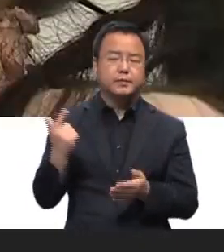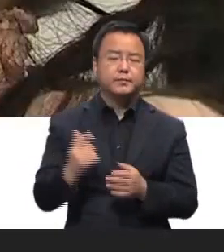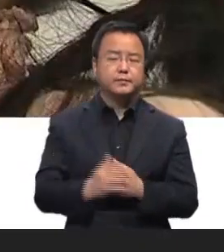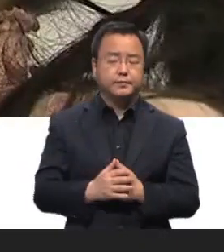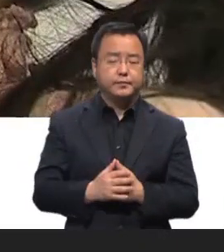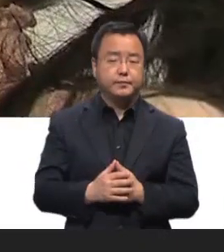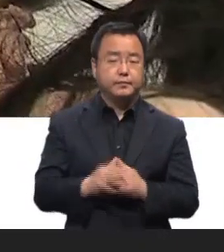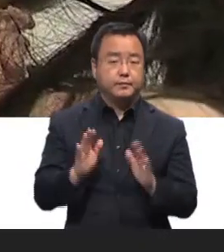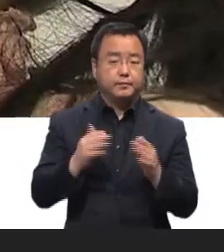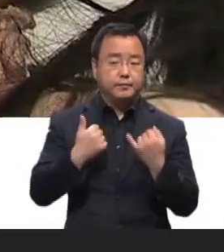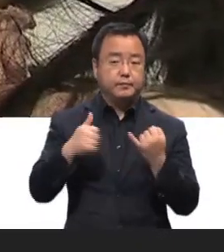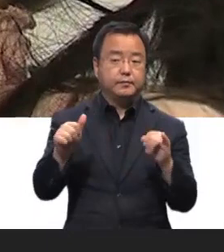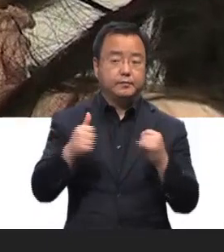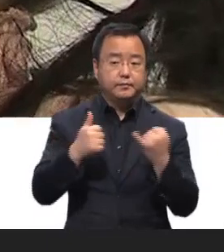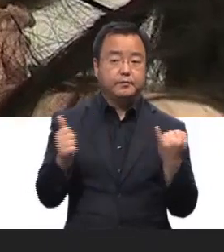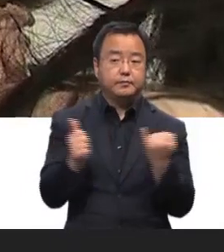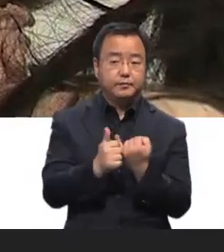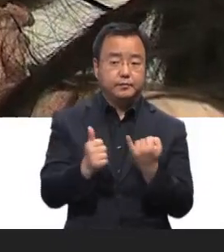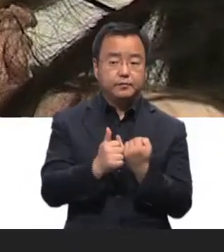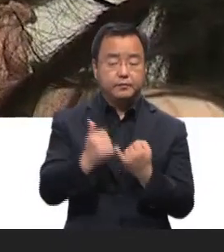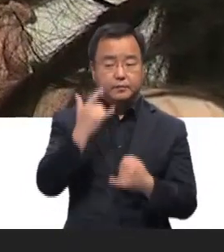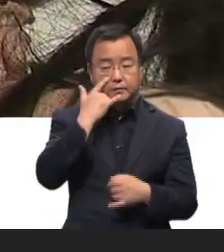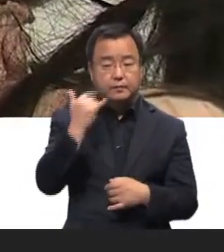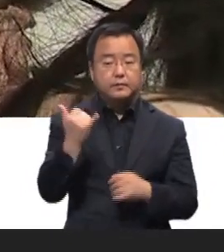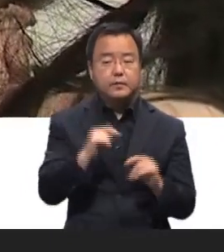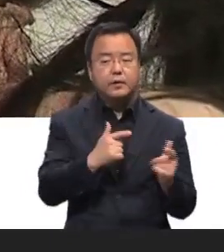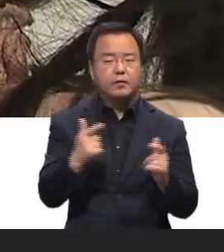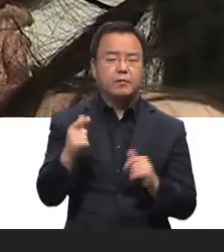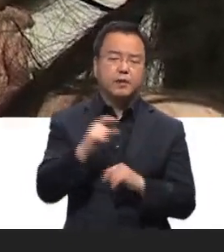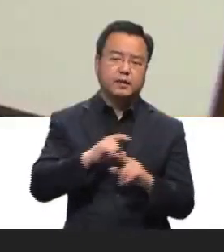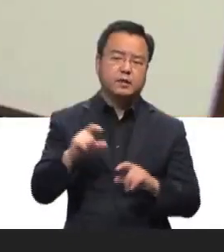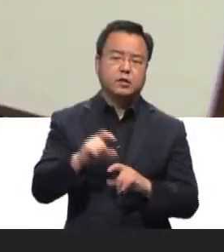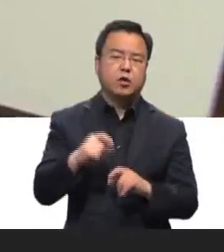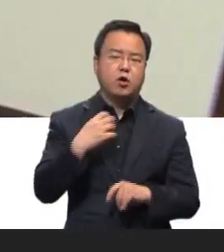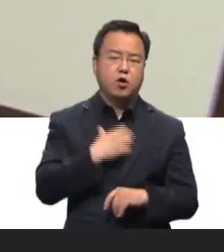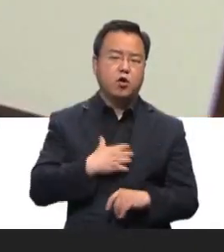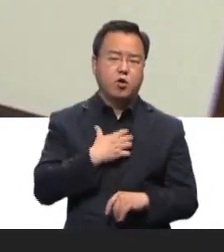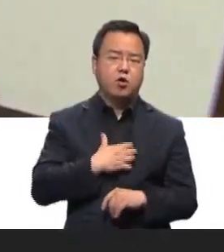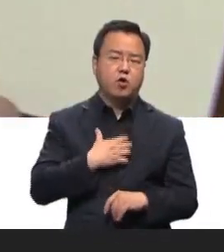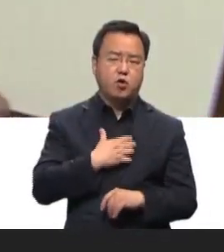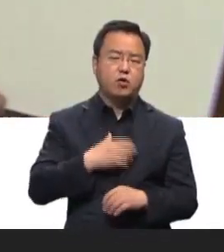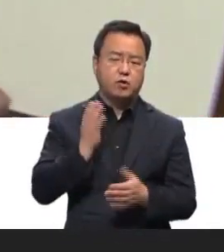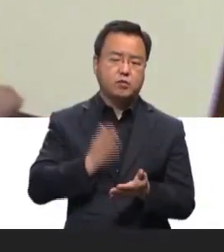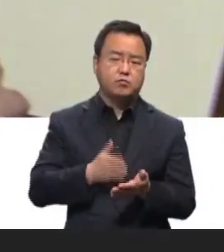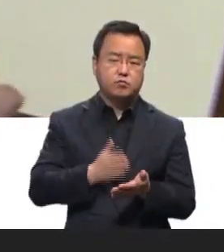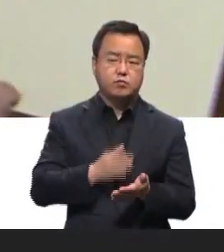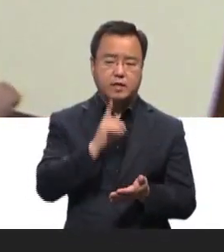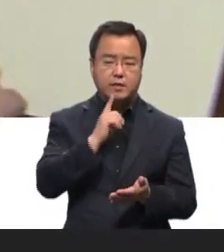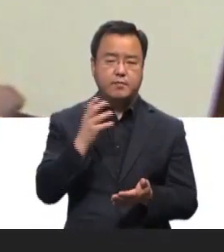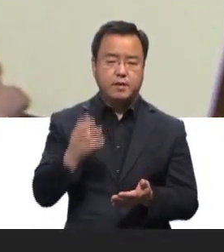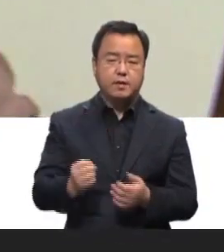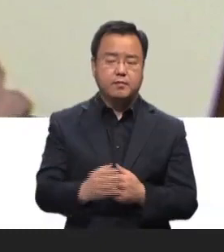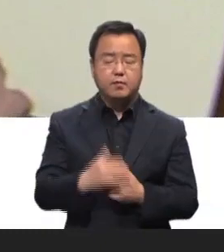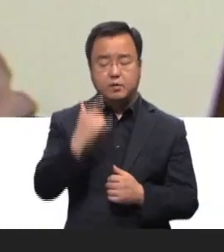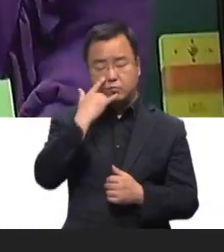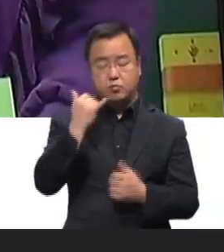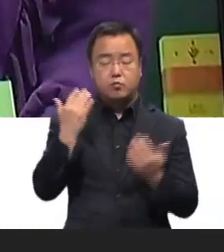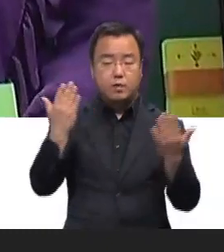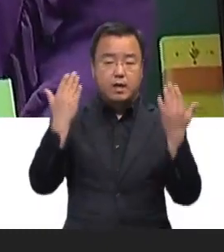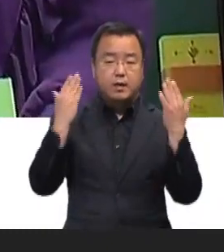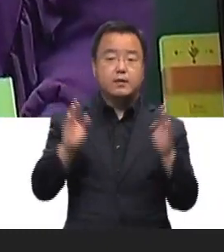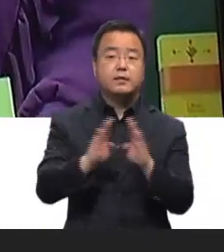에 맞벌이부부 부모님들이 그만큼 이제 좀 울상 이라는 보도가 많이 나오죠 부모 계약 이라는 말까지 나올정도로